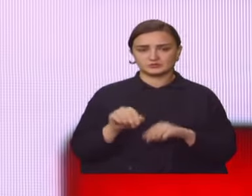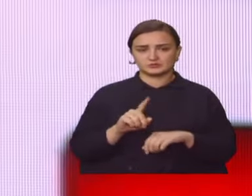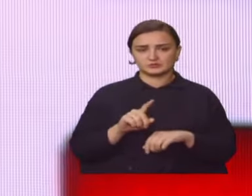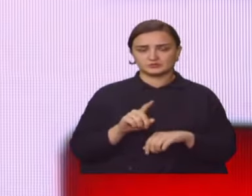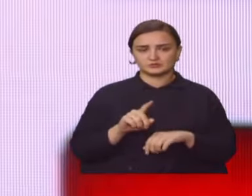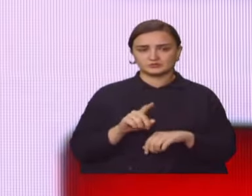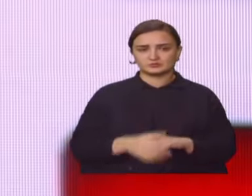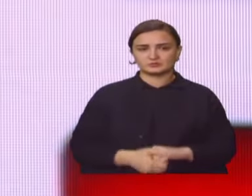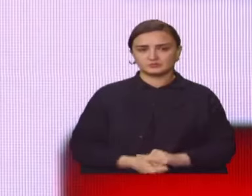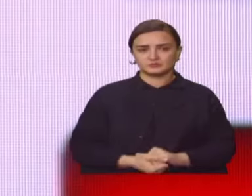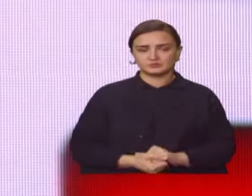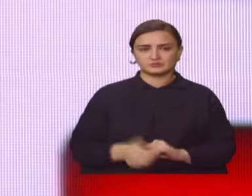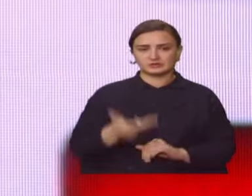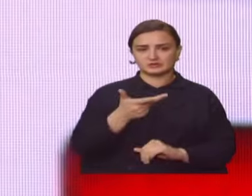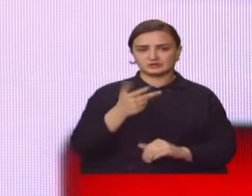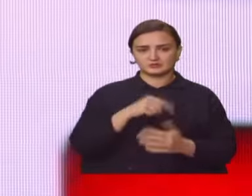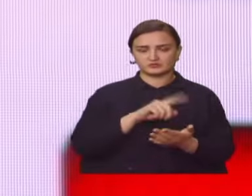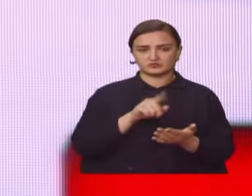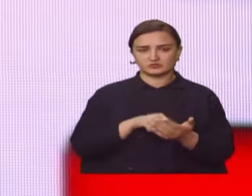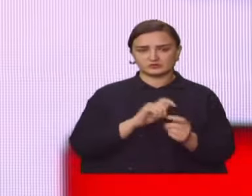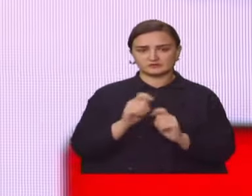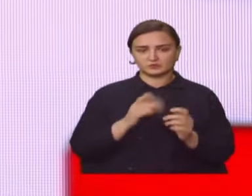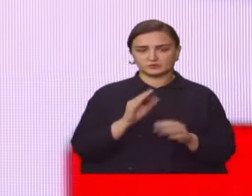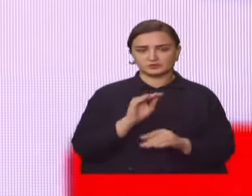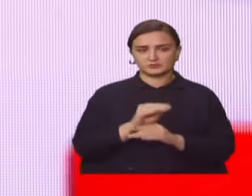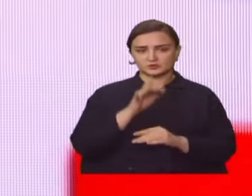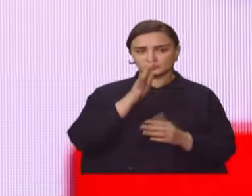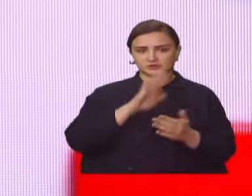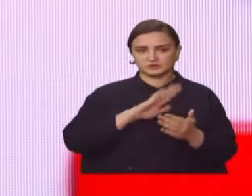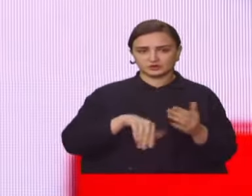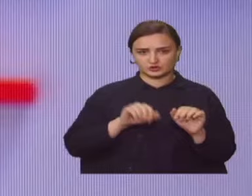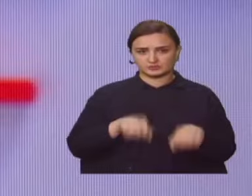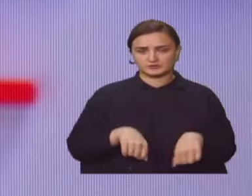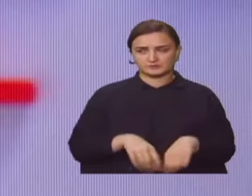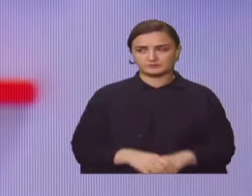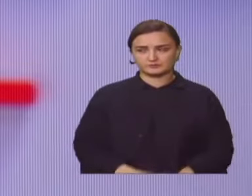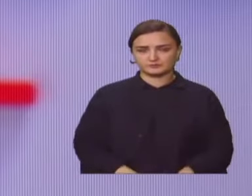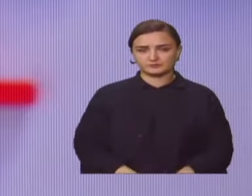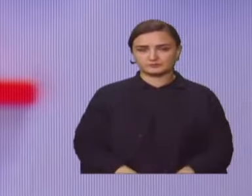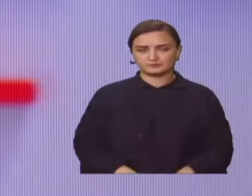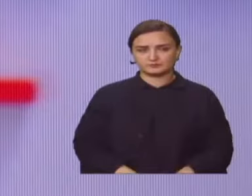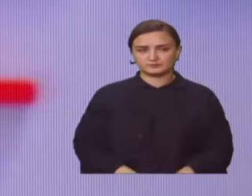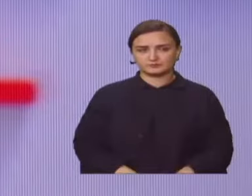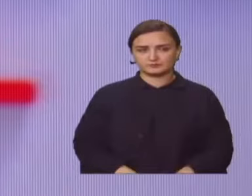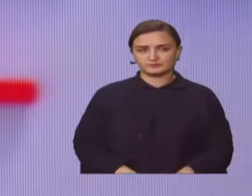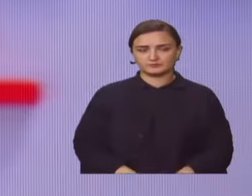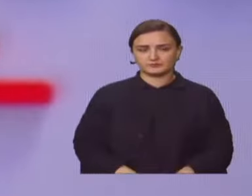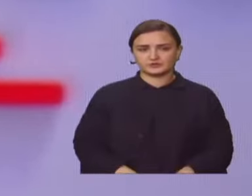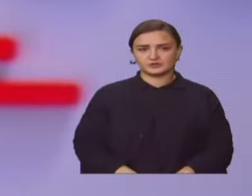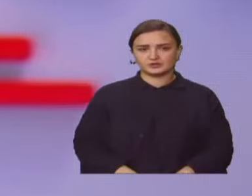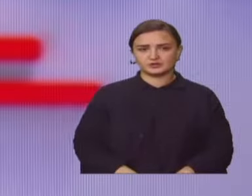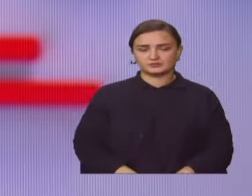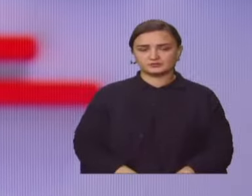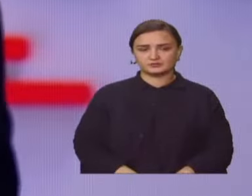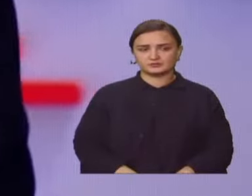სამივე რესპონდენტს დაუსვათ კითხვა და დამატებითი დროის გარეშე შეგვიძლია. კი ბატონო, თუ შეთანხმდებით თითოეულ თქვენგანს 2-2